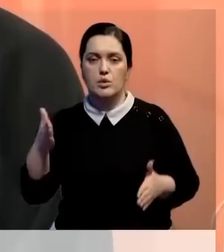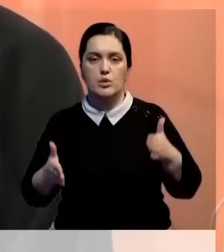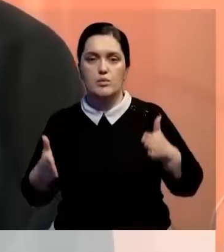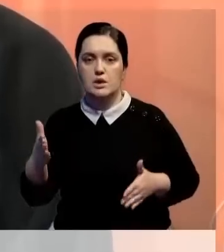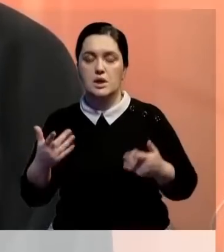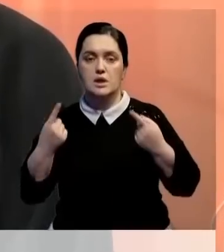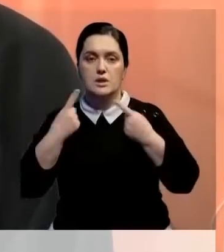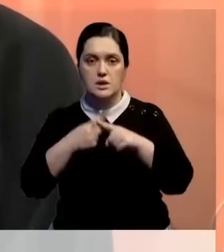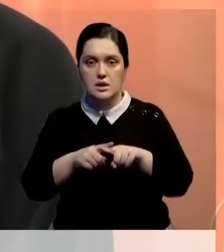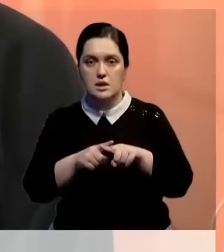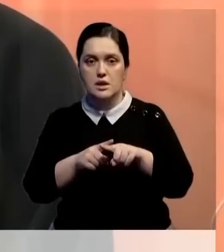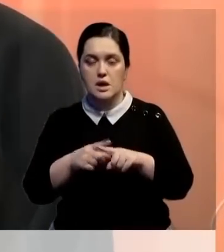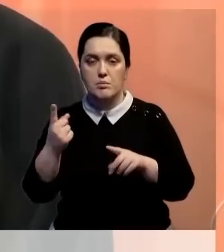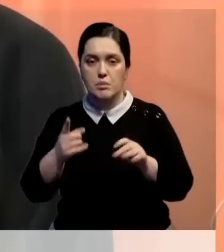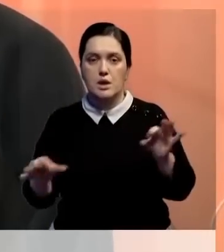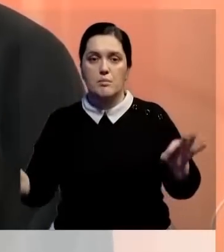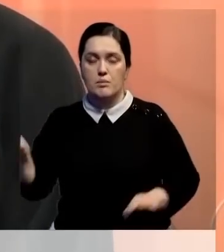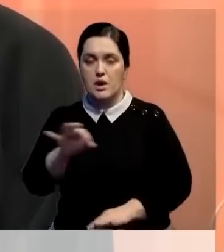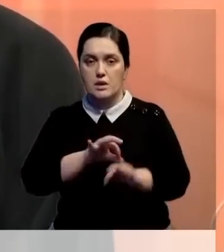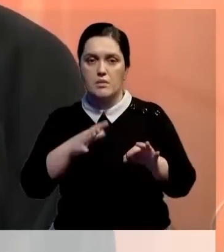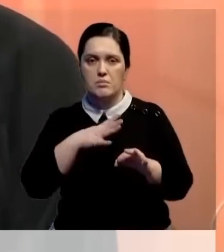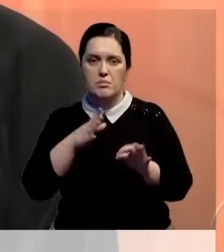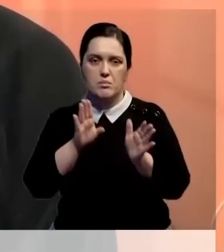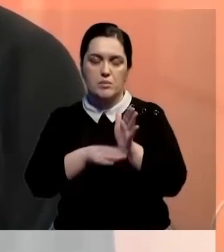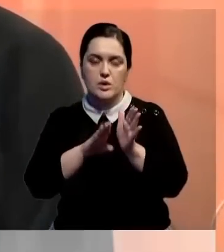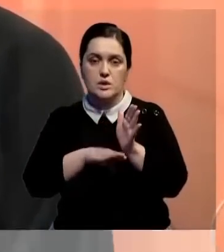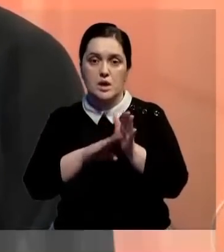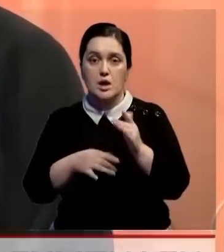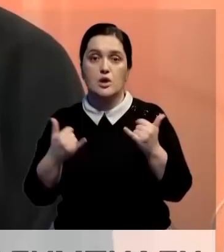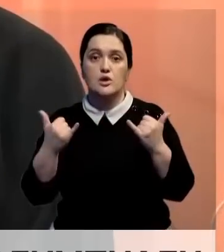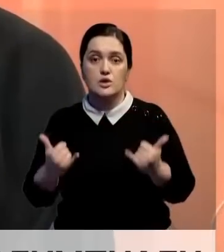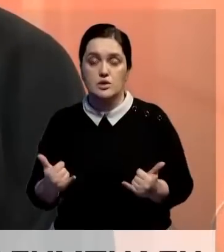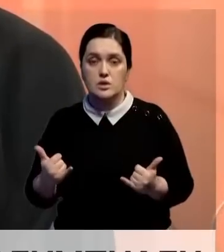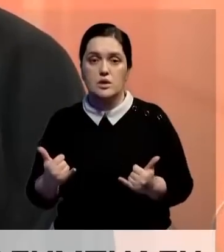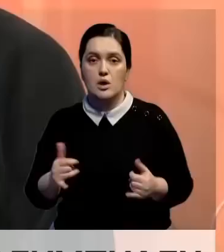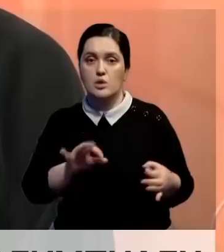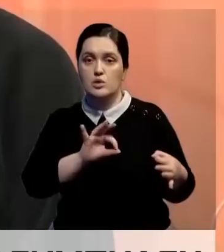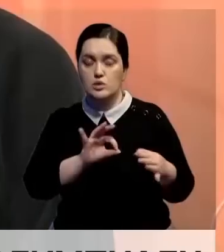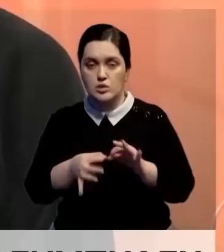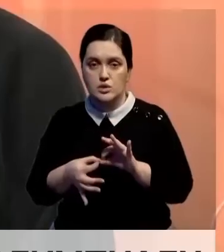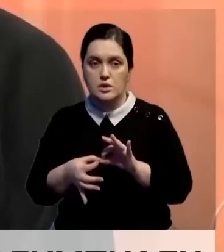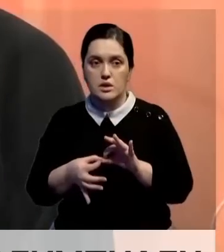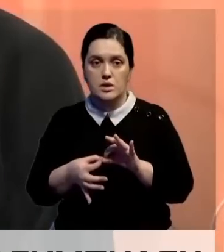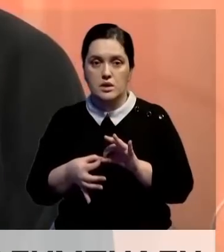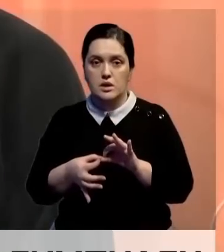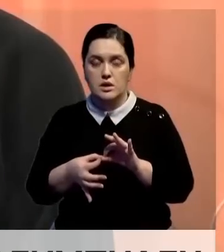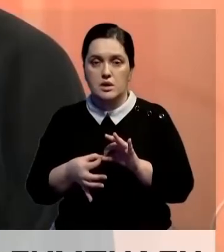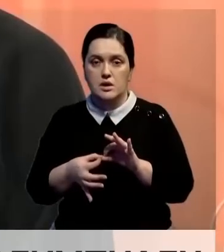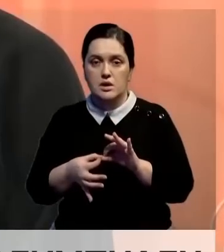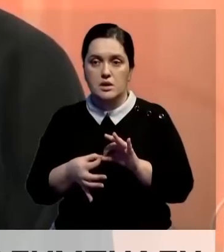робототехнике. Первый проект у нас был довольно простенький, но сейчас мы пришли уже к довольно сложному девайсу, который позволил